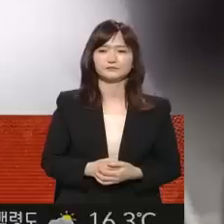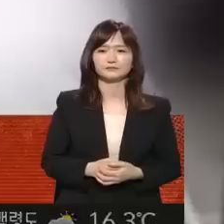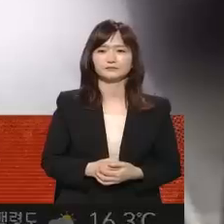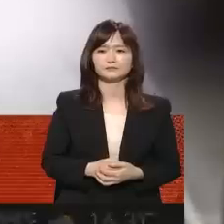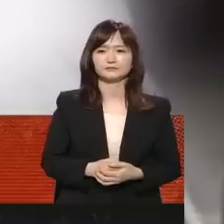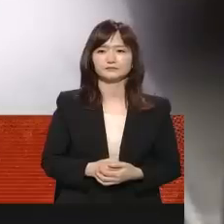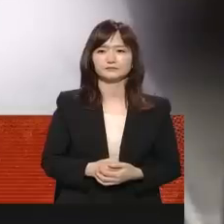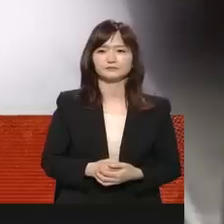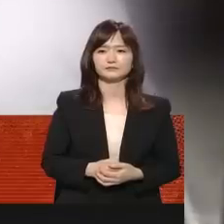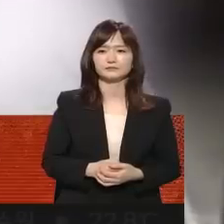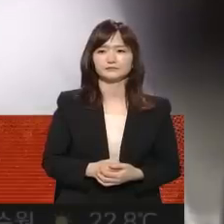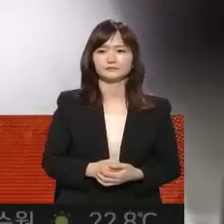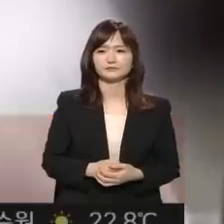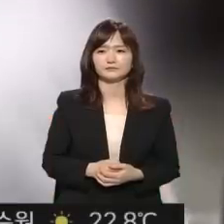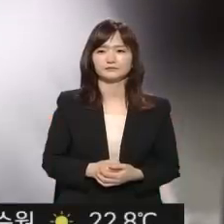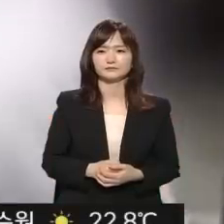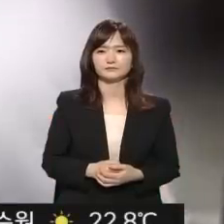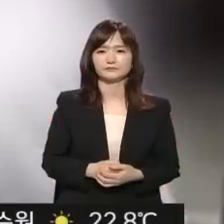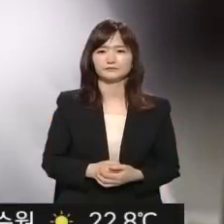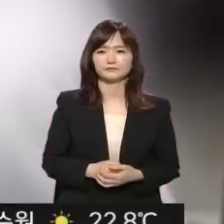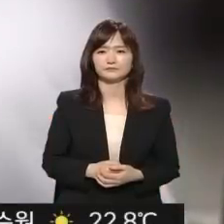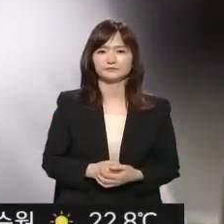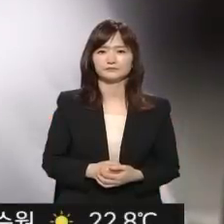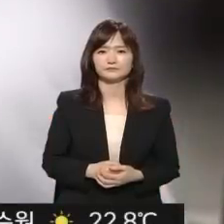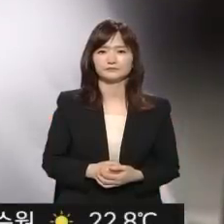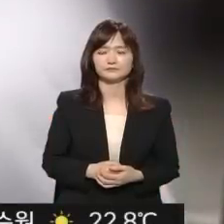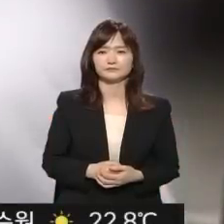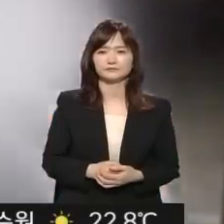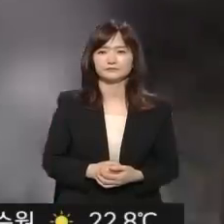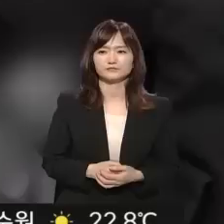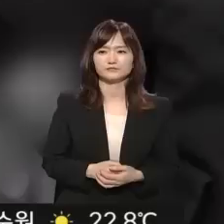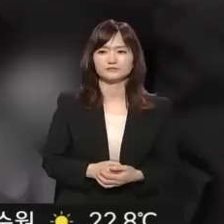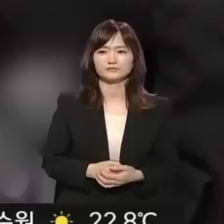가시죠 예 보시죠